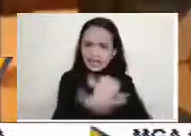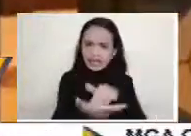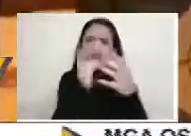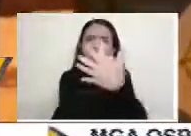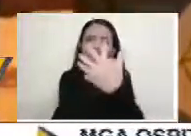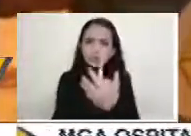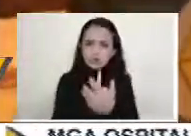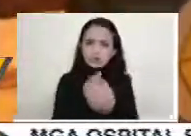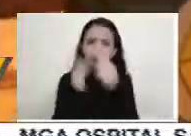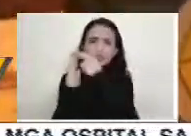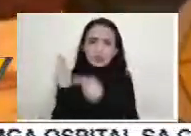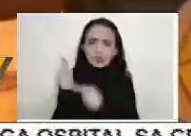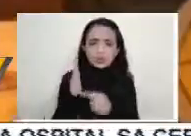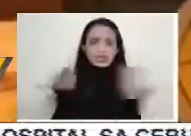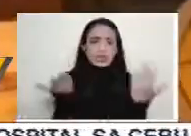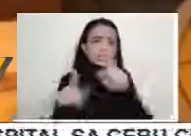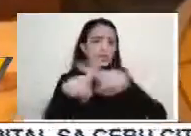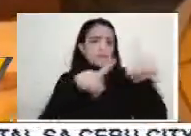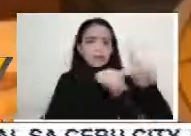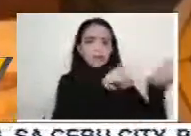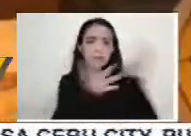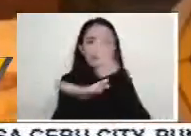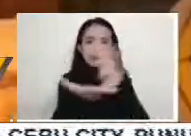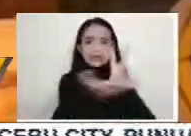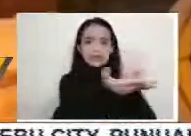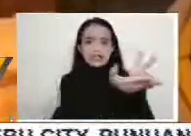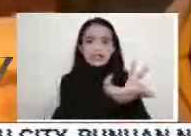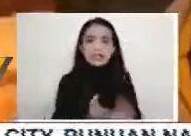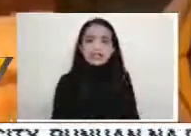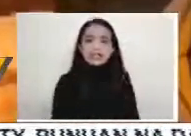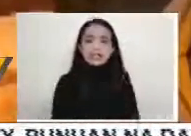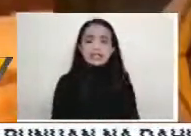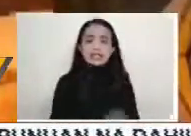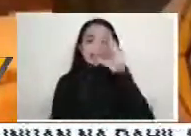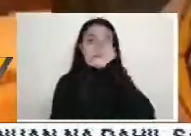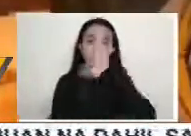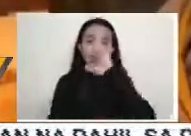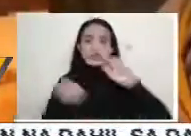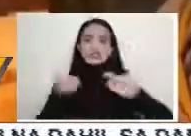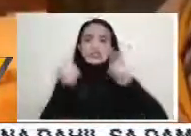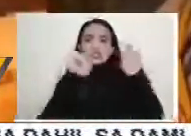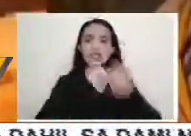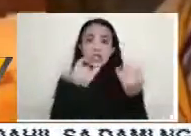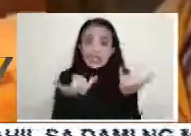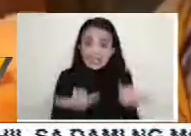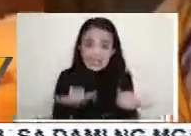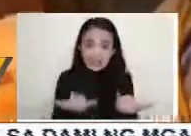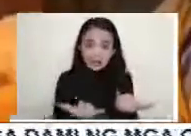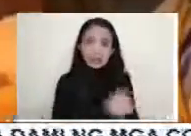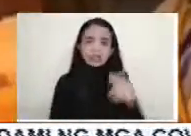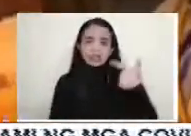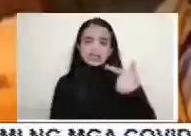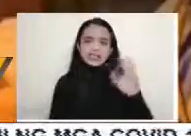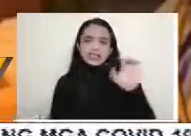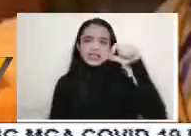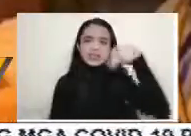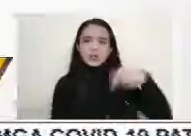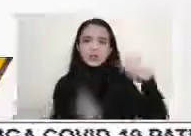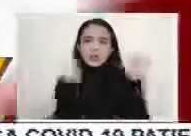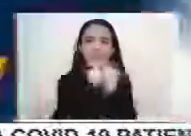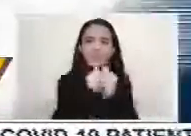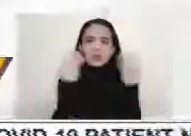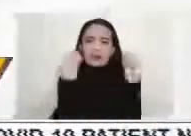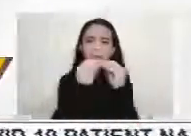heightened restrictions, hindi na po MECQ, at ito po ay resulta ng apela ni Governor Gwen